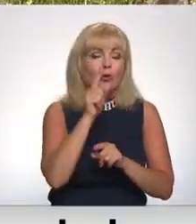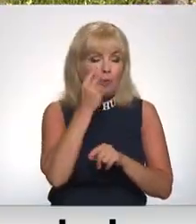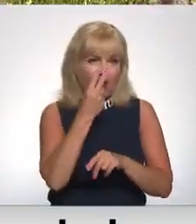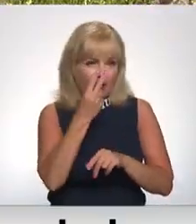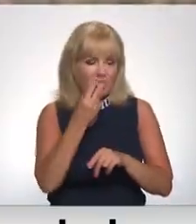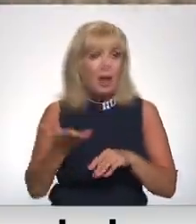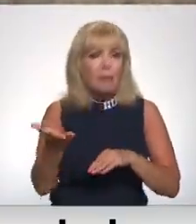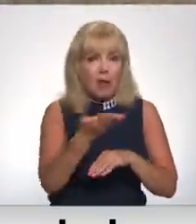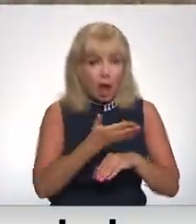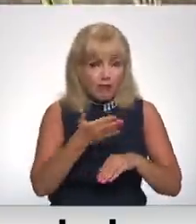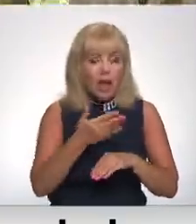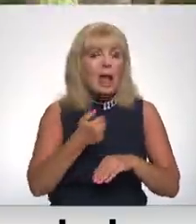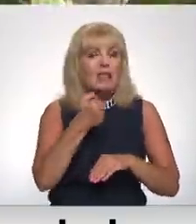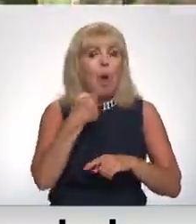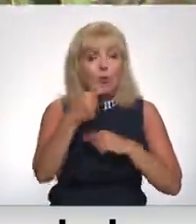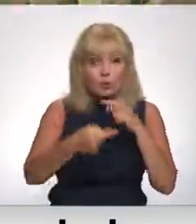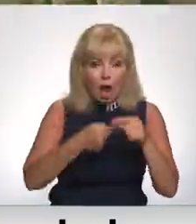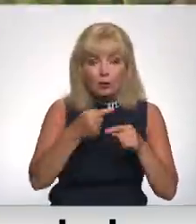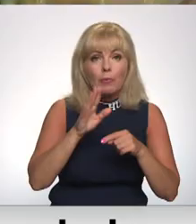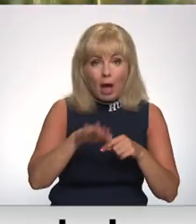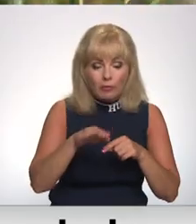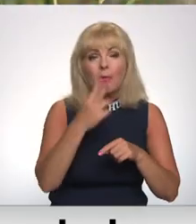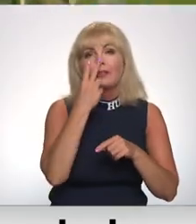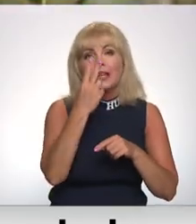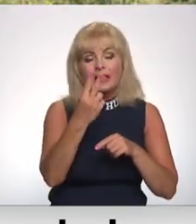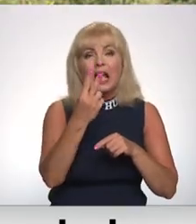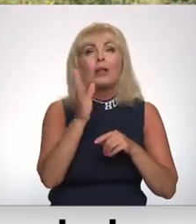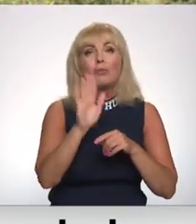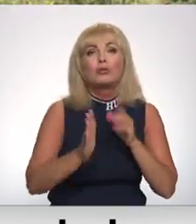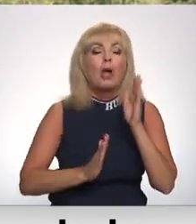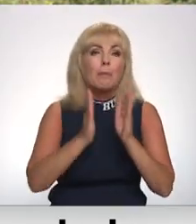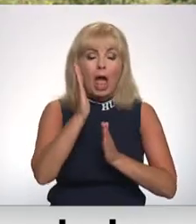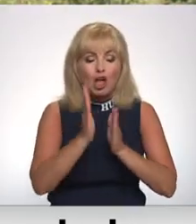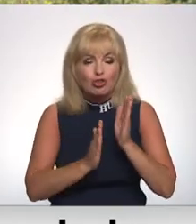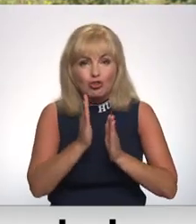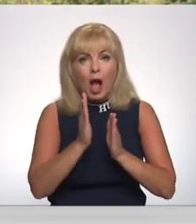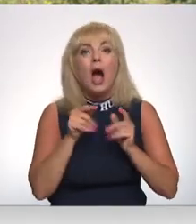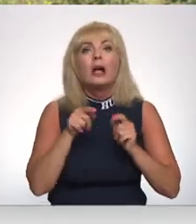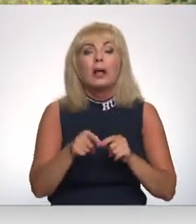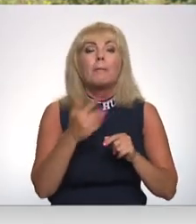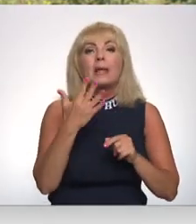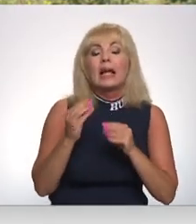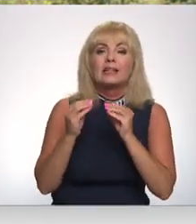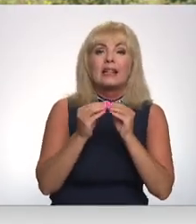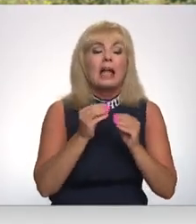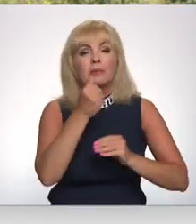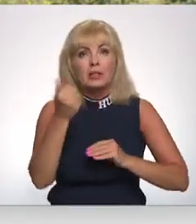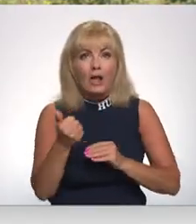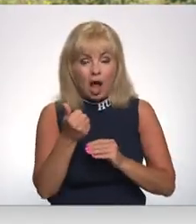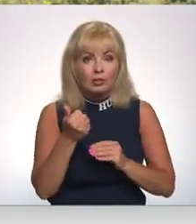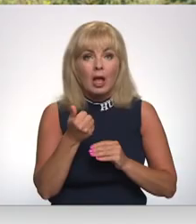daudzi gadi, kad šī apkārtne atkal sāks izskatīties pēc meža. Plus mīnus tātad būs 5-10 gadi, ka mēs